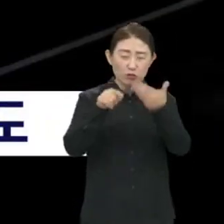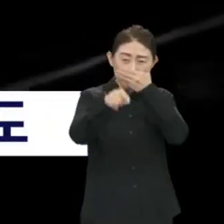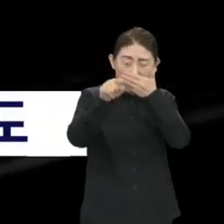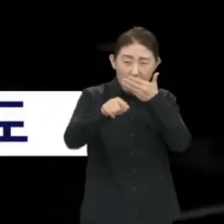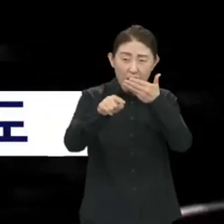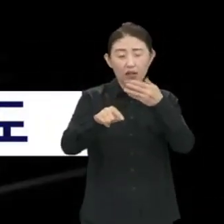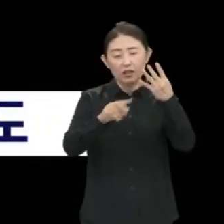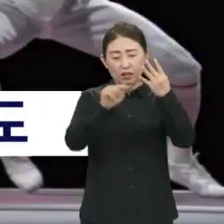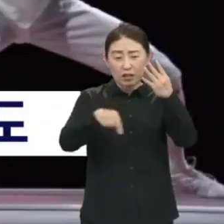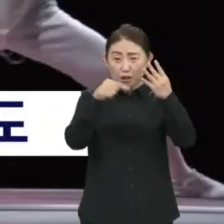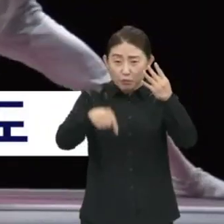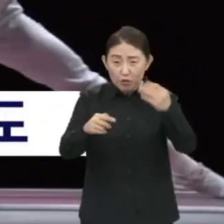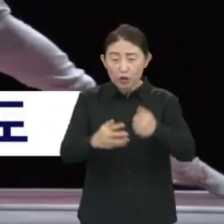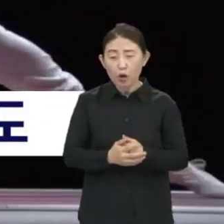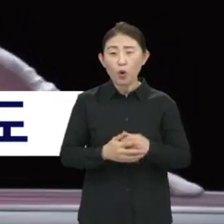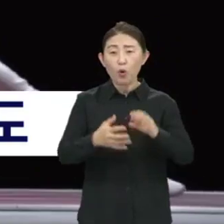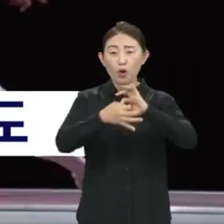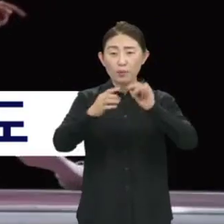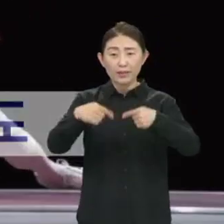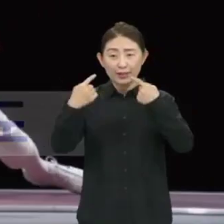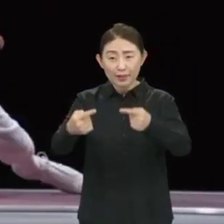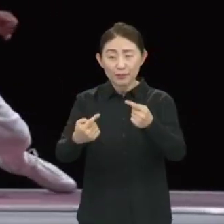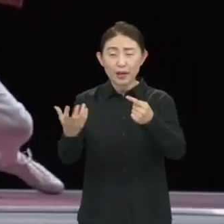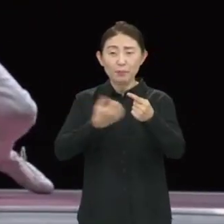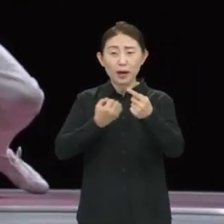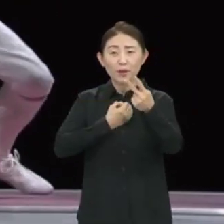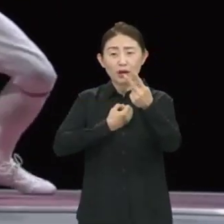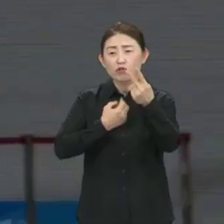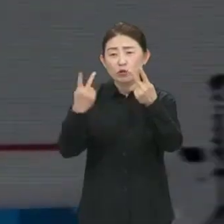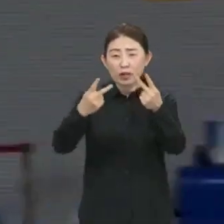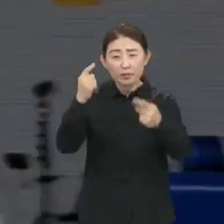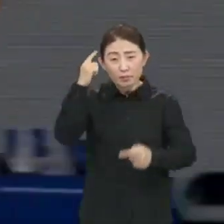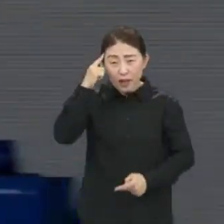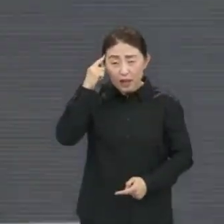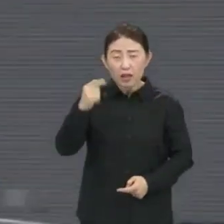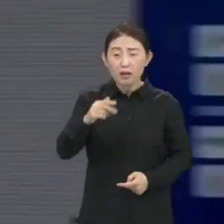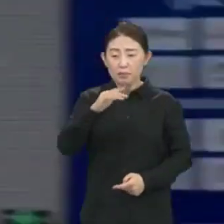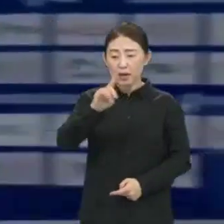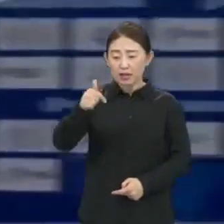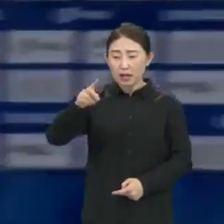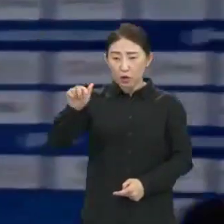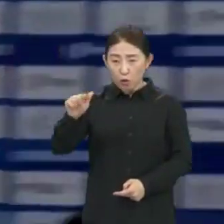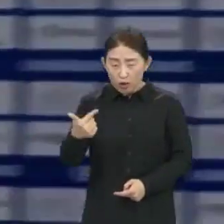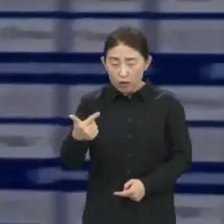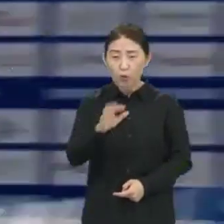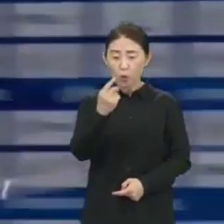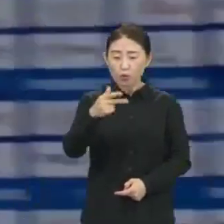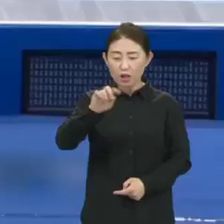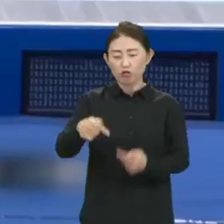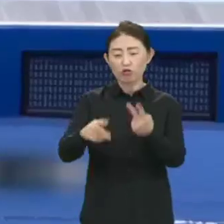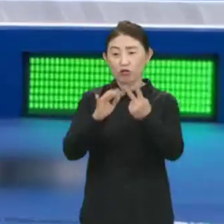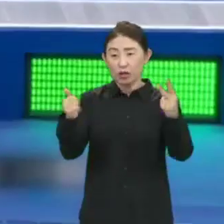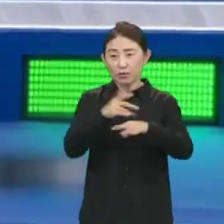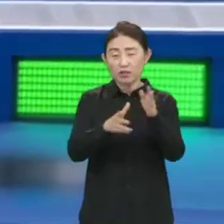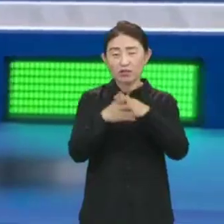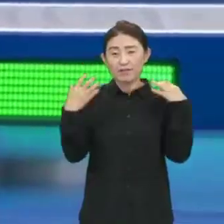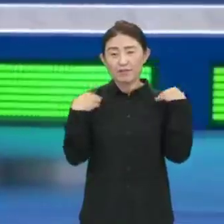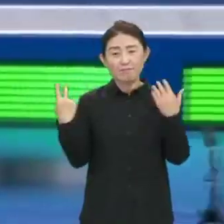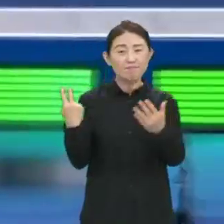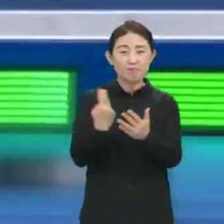4명 가운데 올림픽 2연패를 노리는 오상욱과 신예 박상원 등 2명이 대전시청 소속으로 금메달